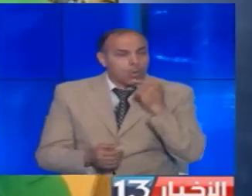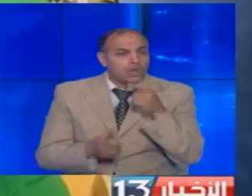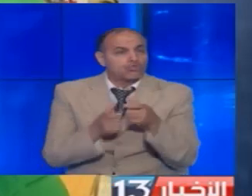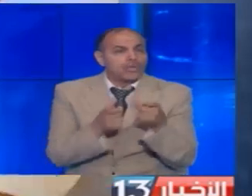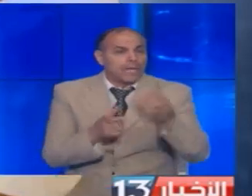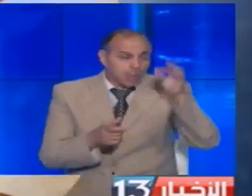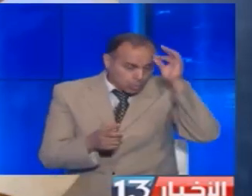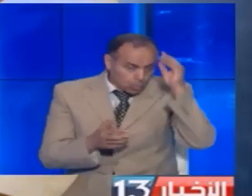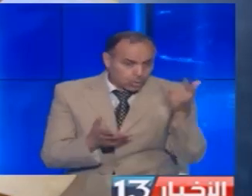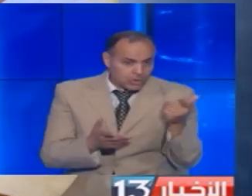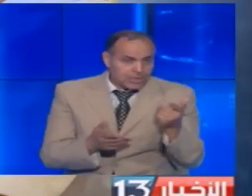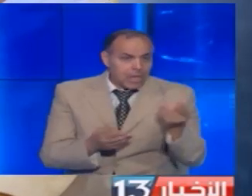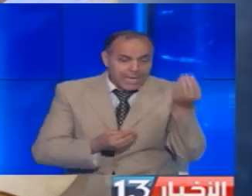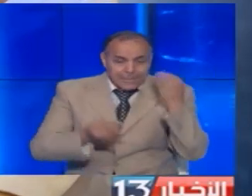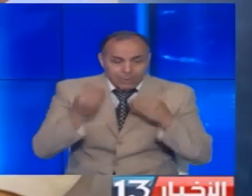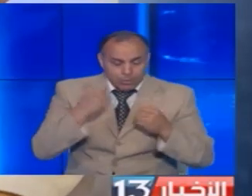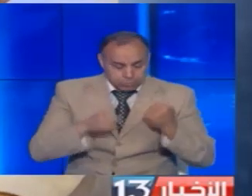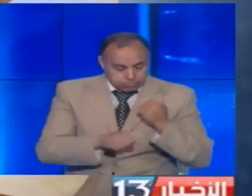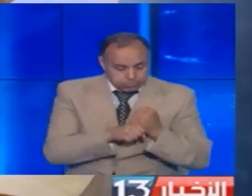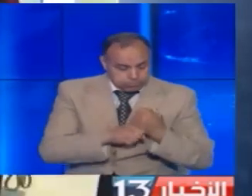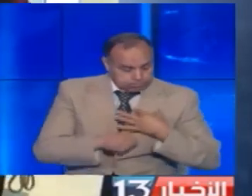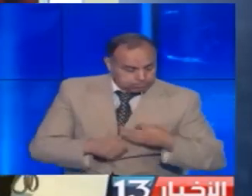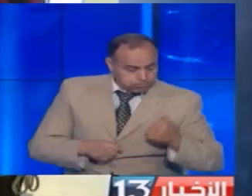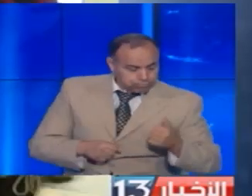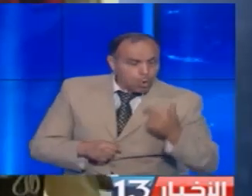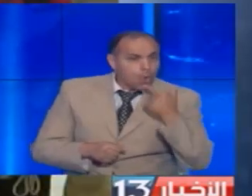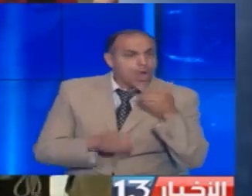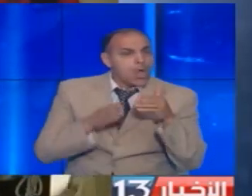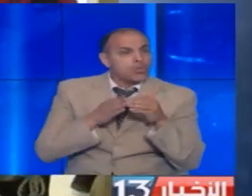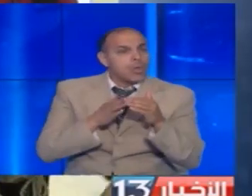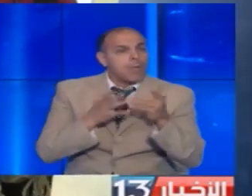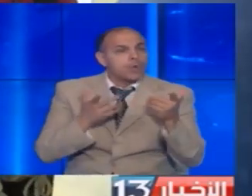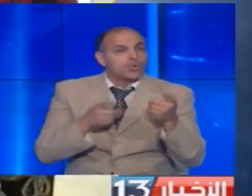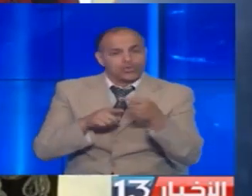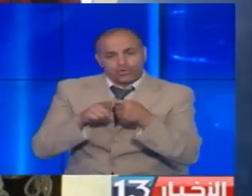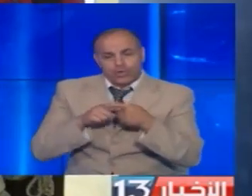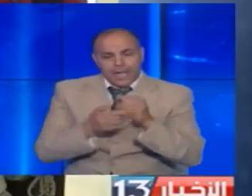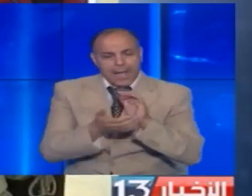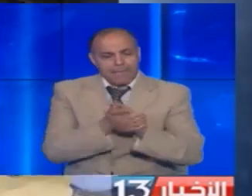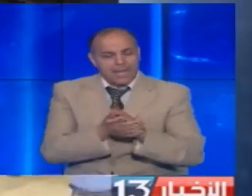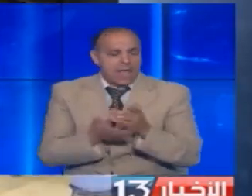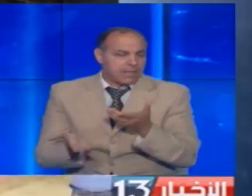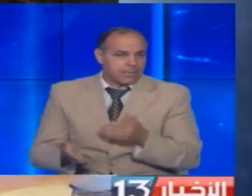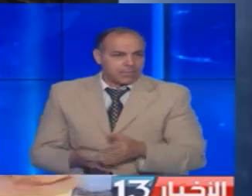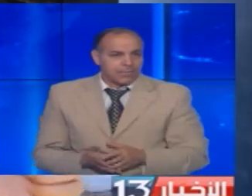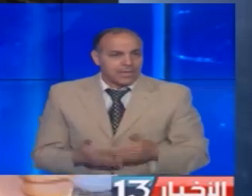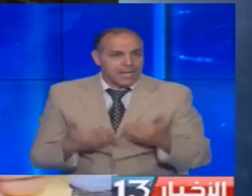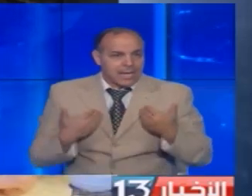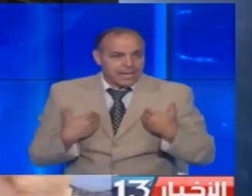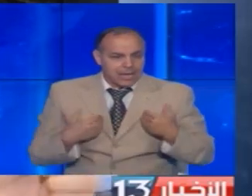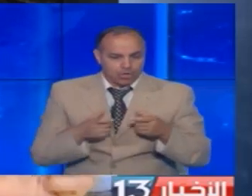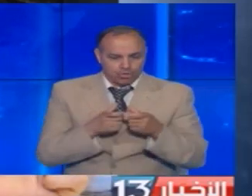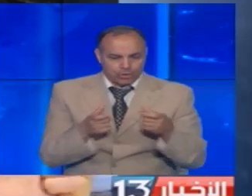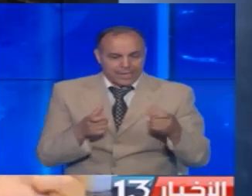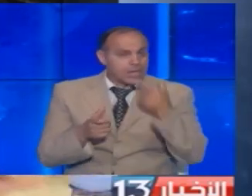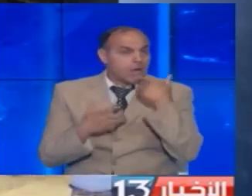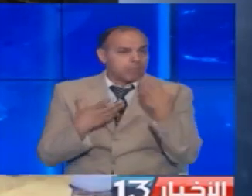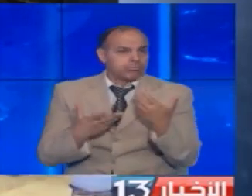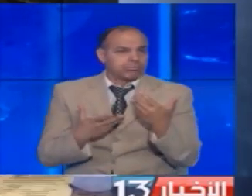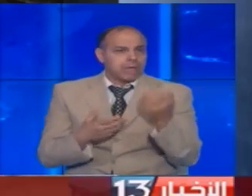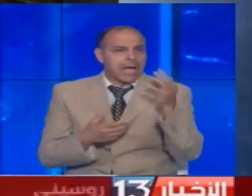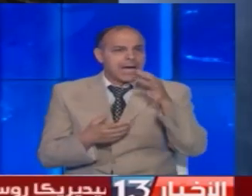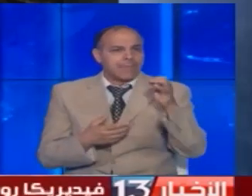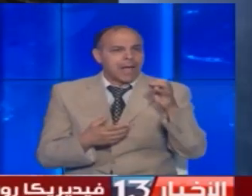المؤسسات التونسية على الخبرة والجودة والإبداع لتلبية حاجيات الشركاء الروس في المجال. نحن مؤسسة تملك أكثر من